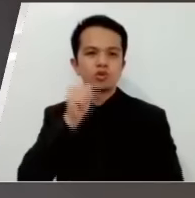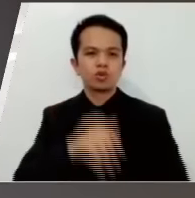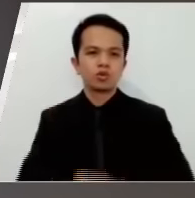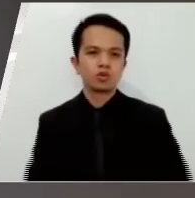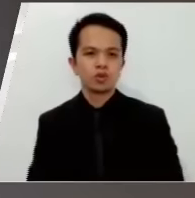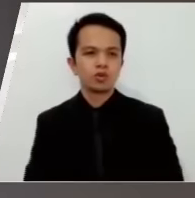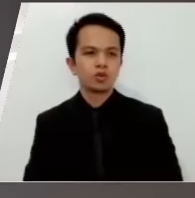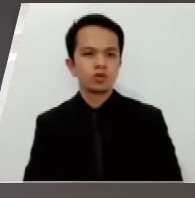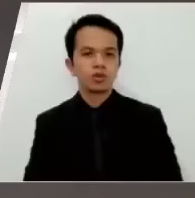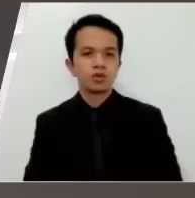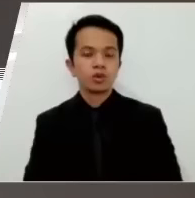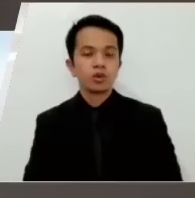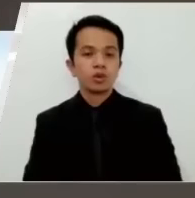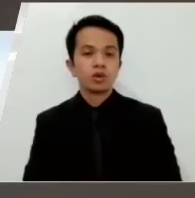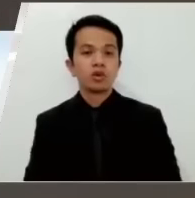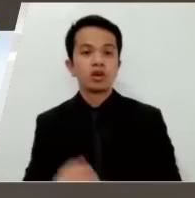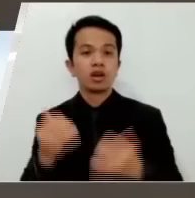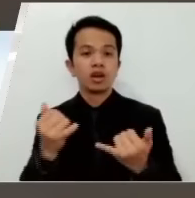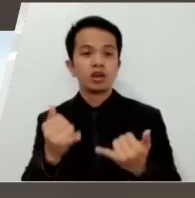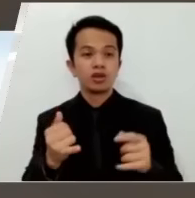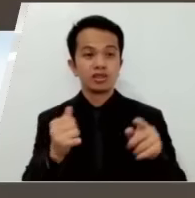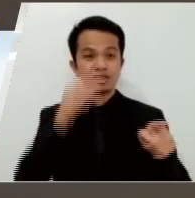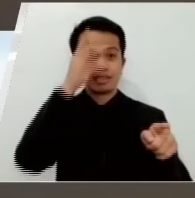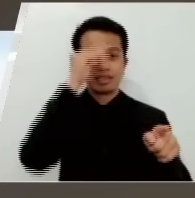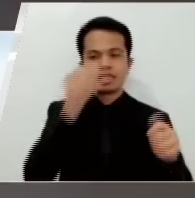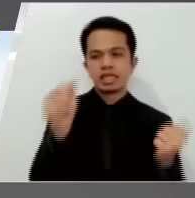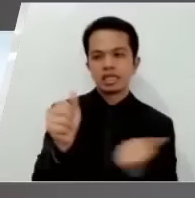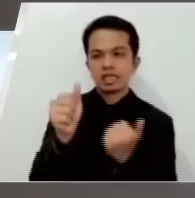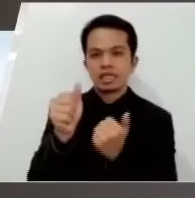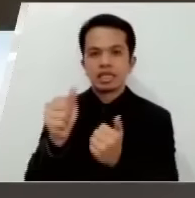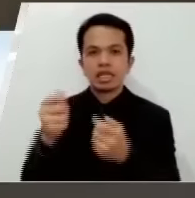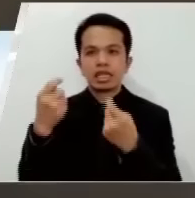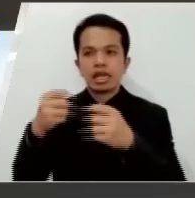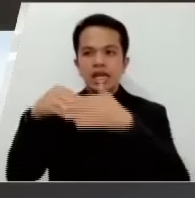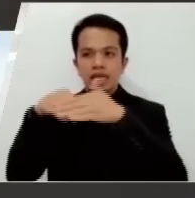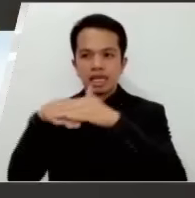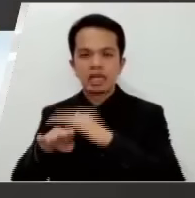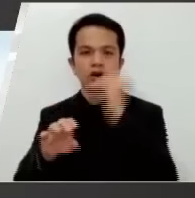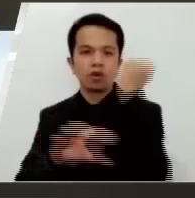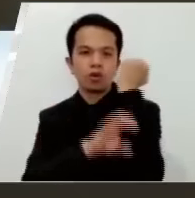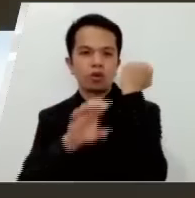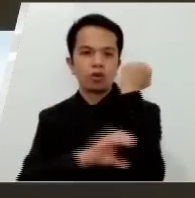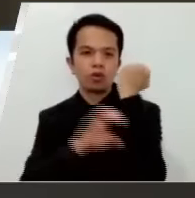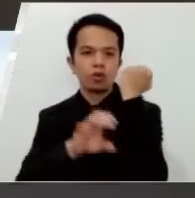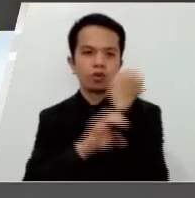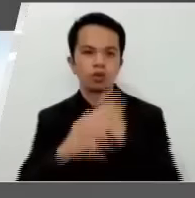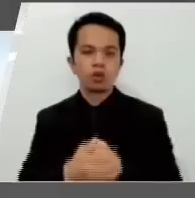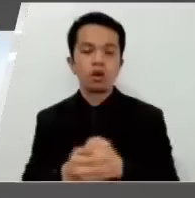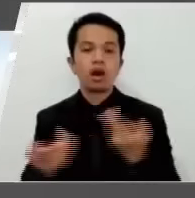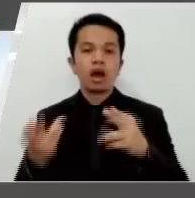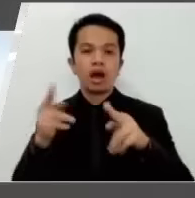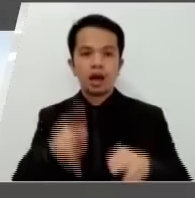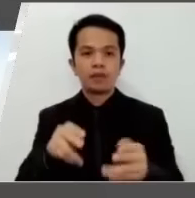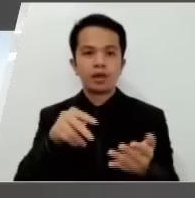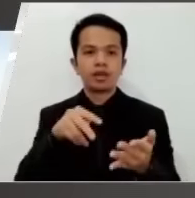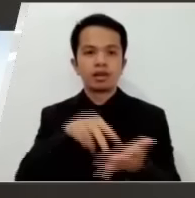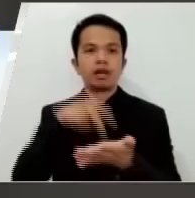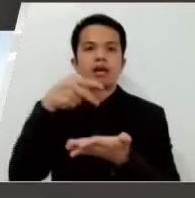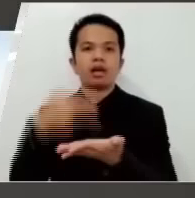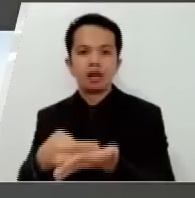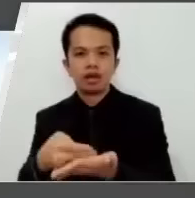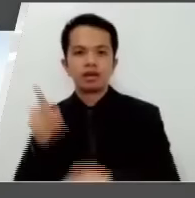Sinundan daw ng lalaki ang babae at nagpumilit pang pumasok sa kanyang condo unit. Nadapa pa ang lalaki. O ano? Bobo!